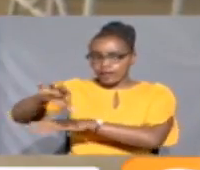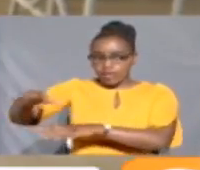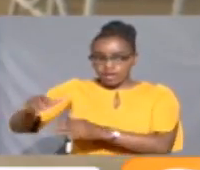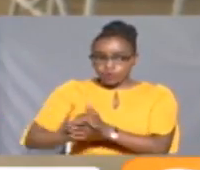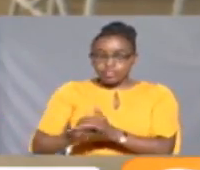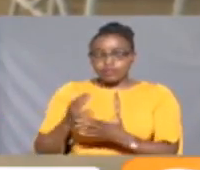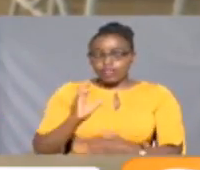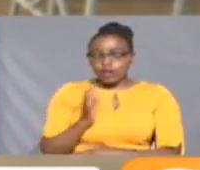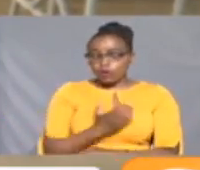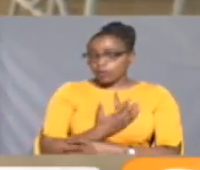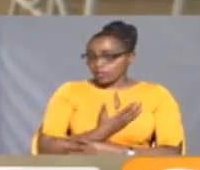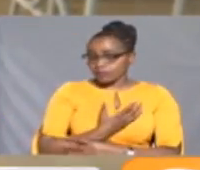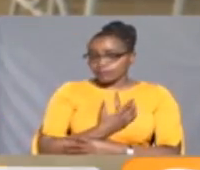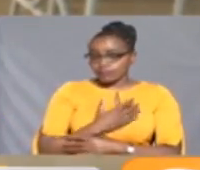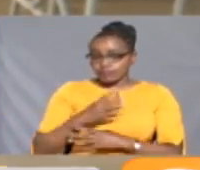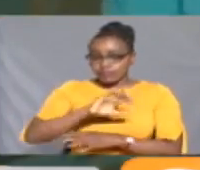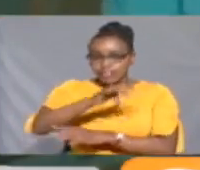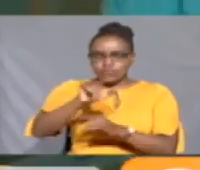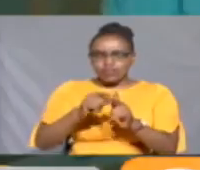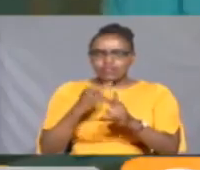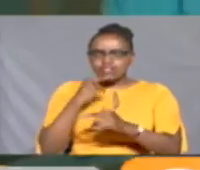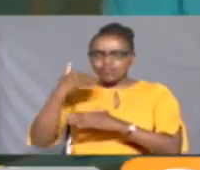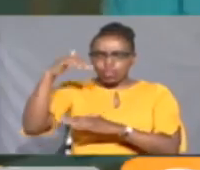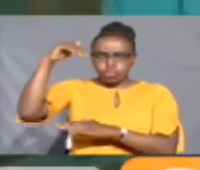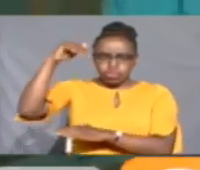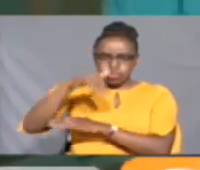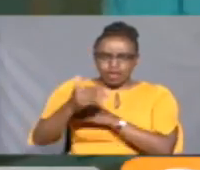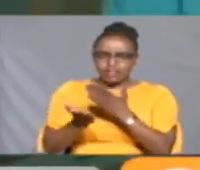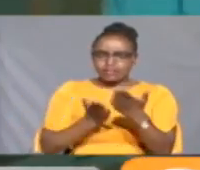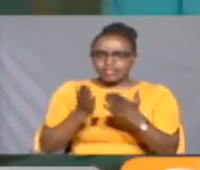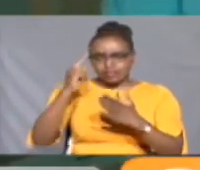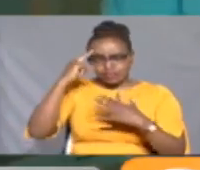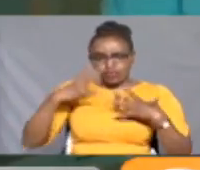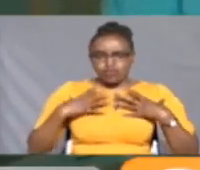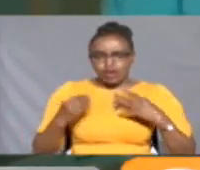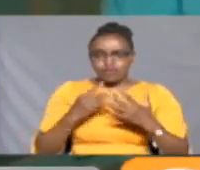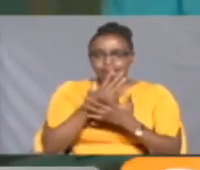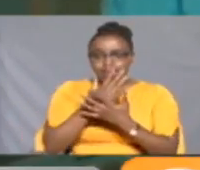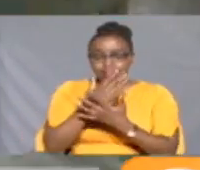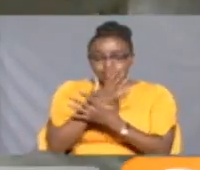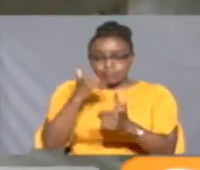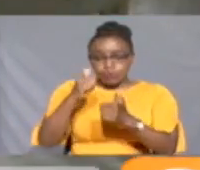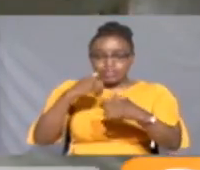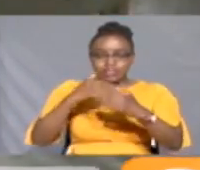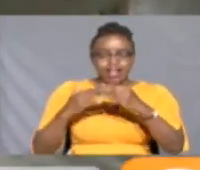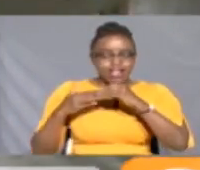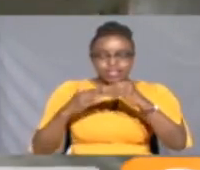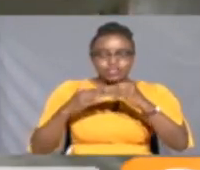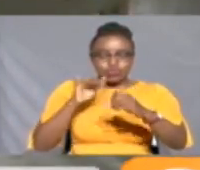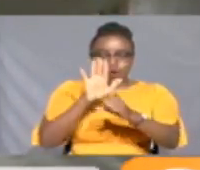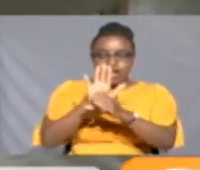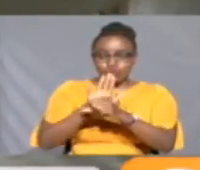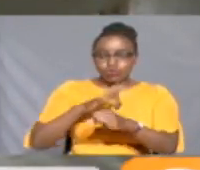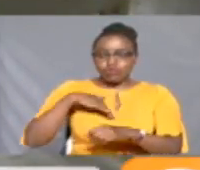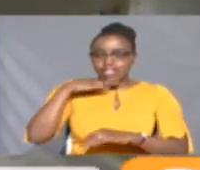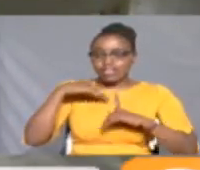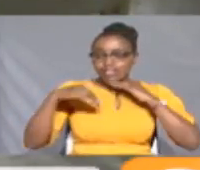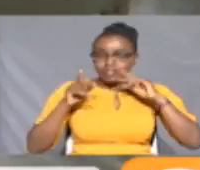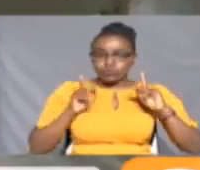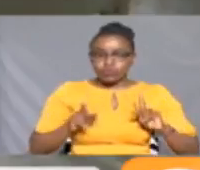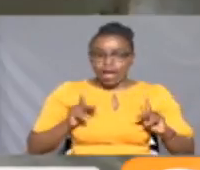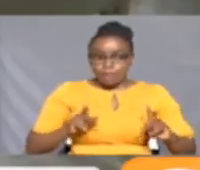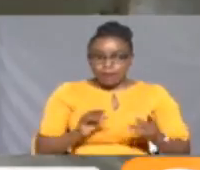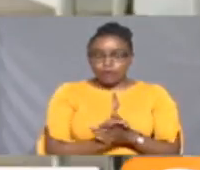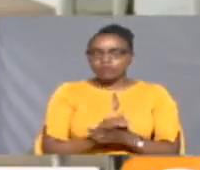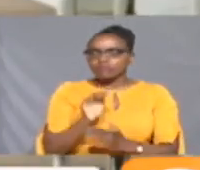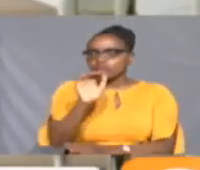Kamati ya afya ya kaunti imeripoti kudorora kwa huduma za afya, jambo ambalo limesababisha maafa zaidi kwa ugonjwa. Na sasa wito umeweza kutolewa